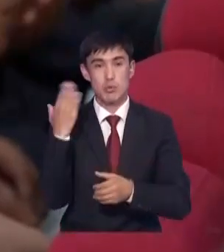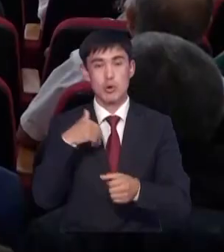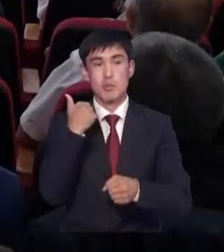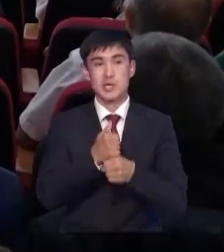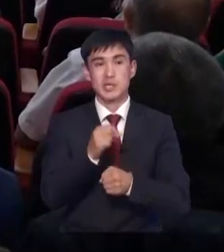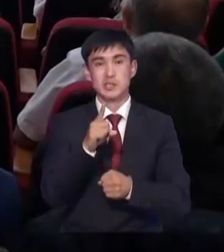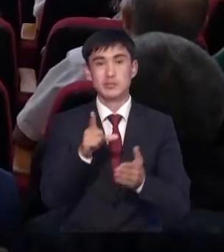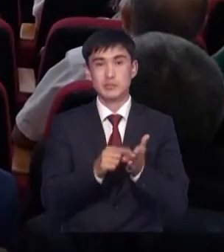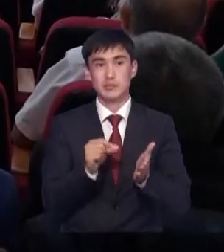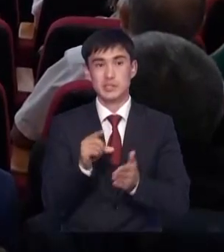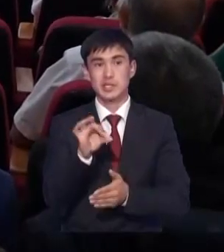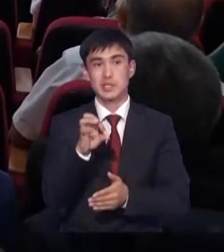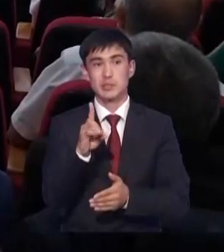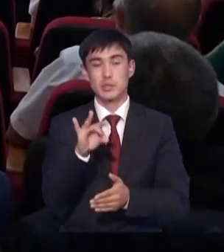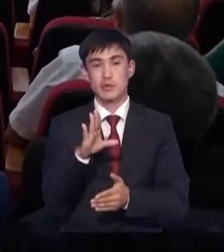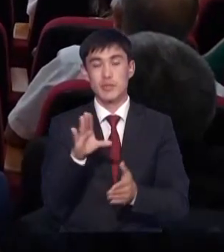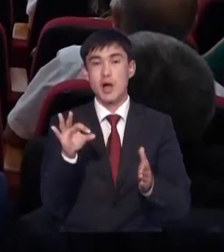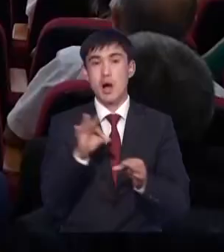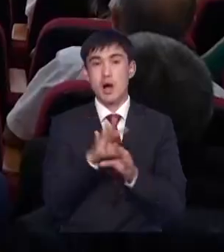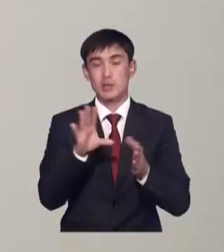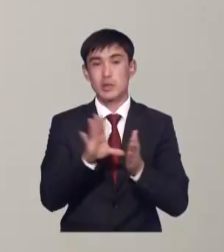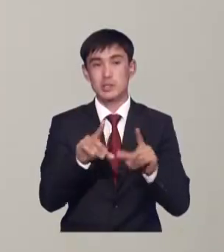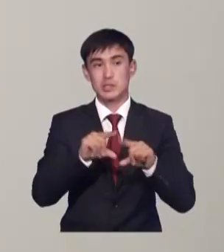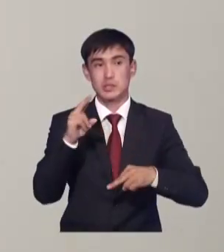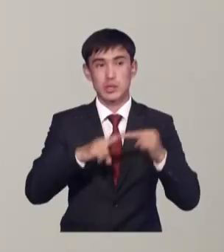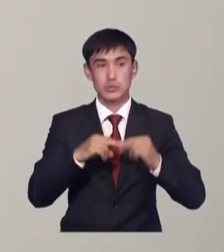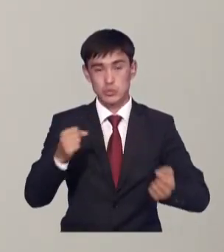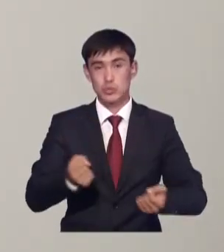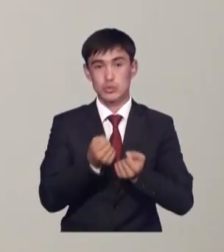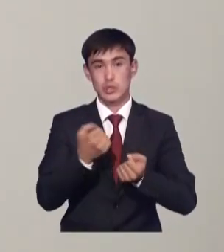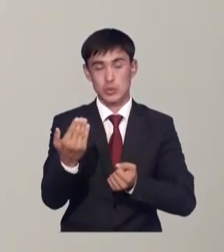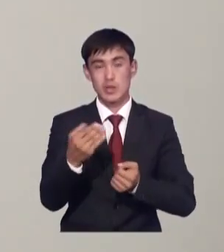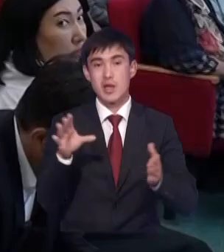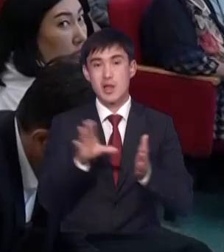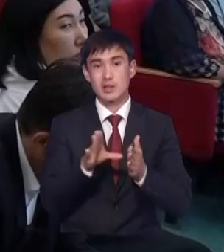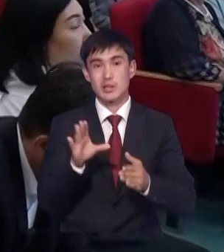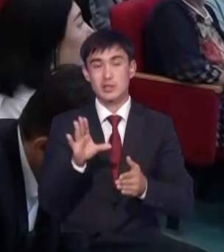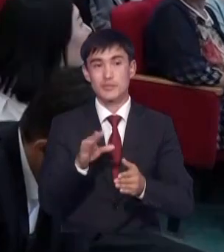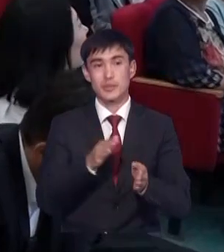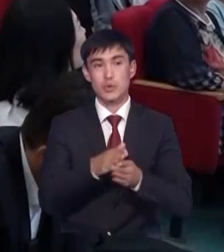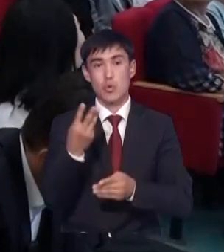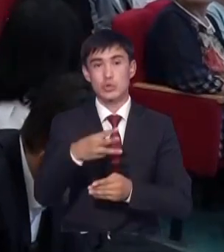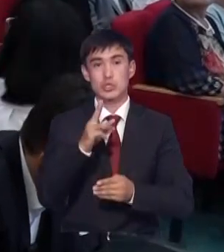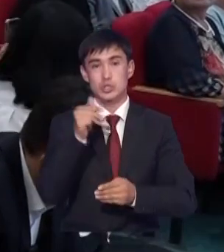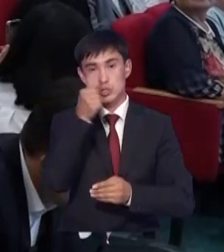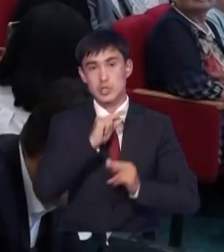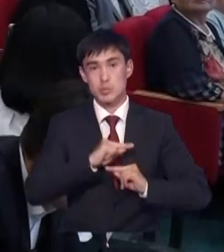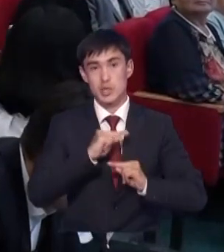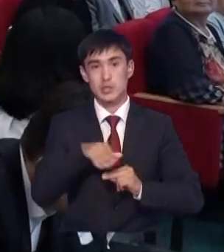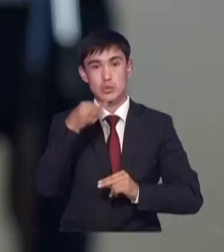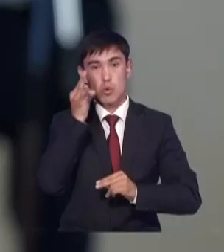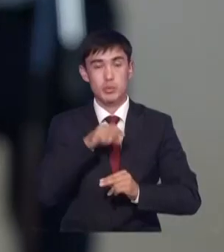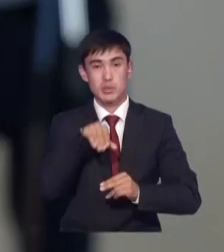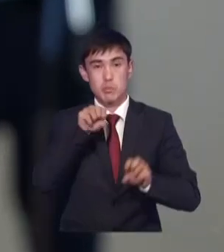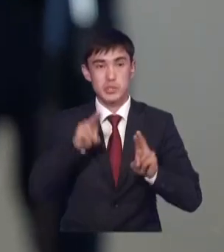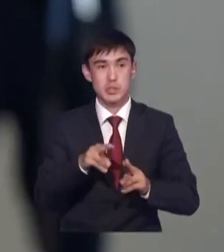басшысы зейнеткер Серік Демидов атом электр станциясын салуды құптайды. Электроэнергетика саласына 30 жыл еңбек ететін тәжірибелі маман